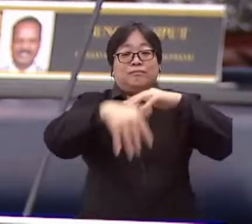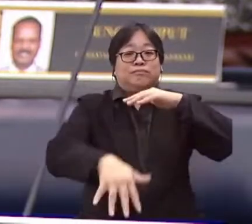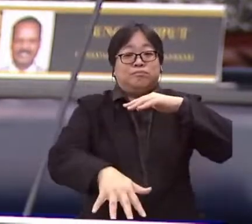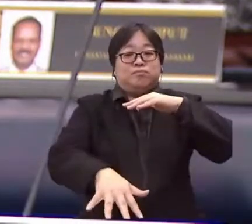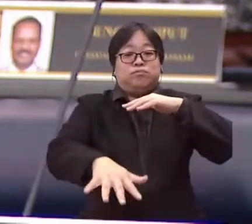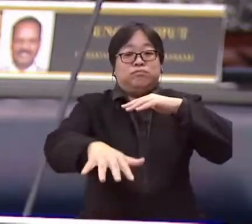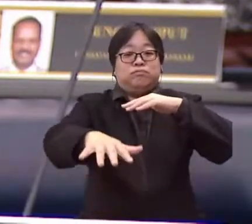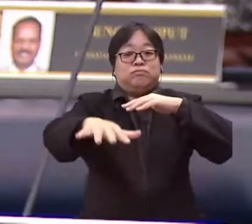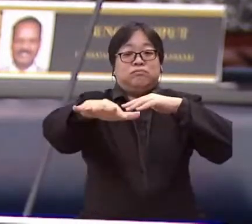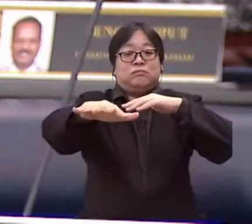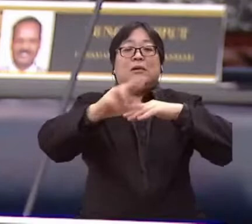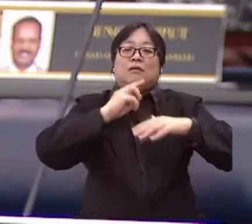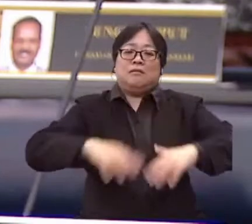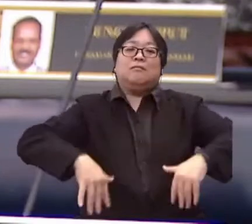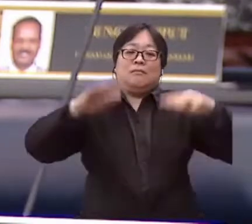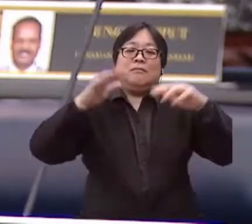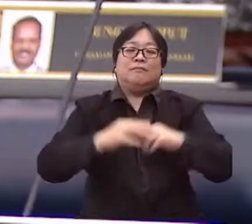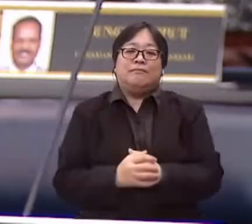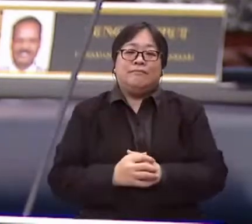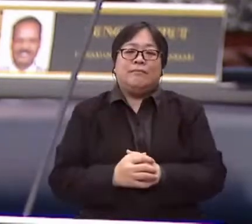elakan pecahan